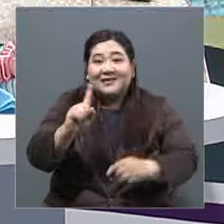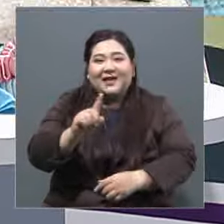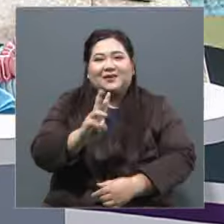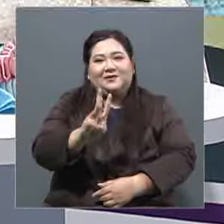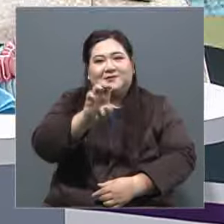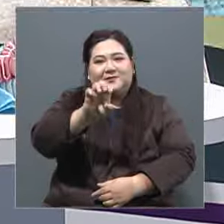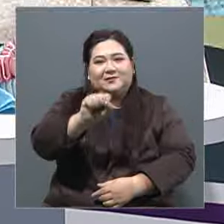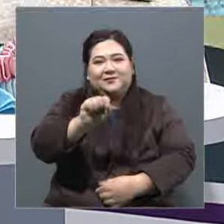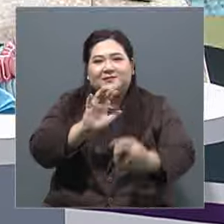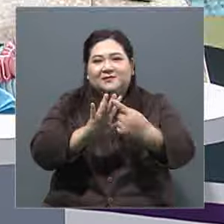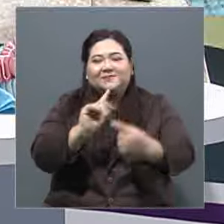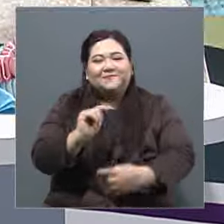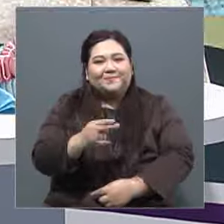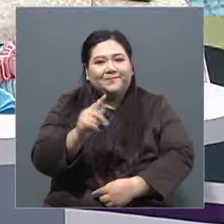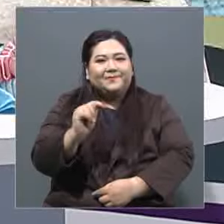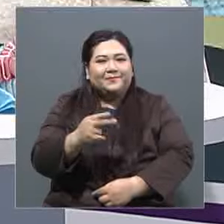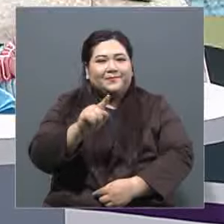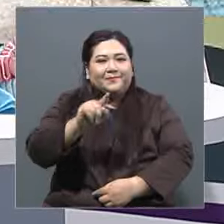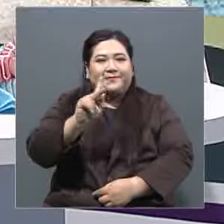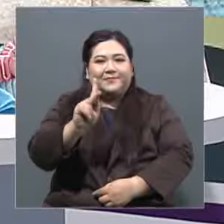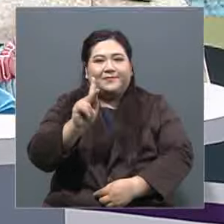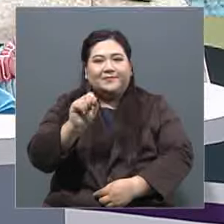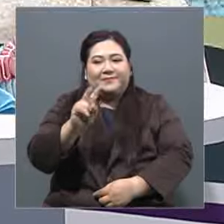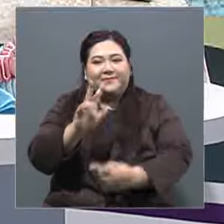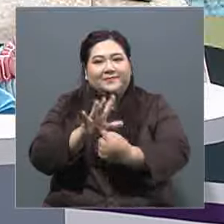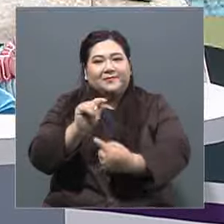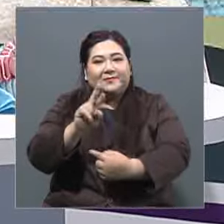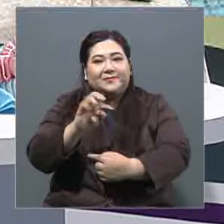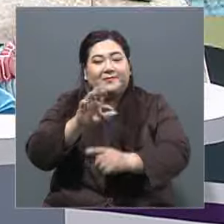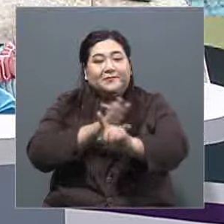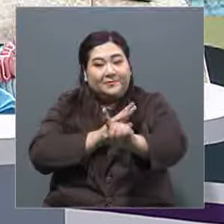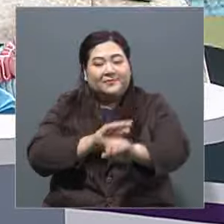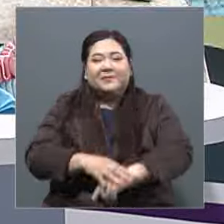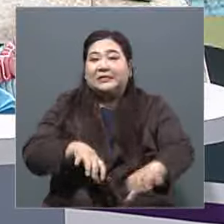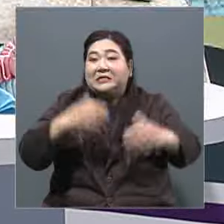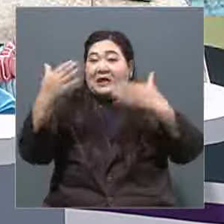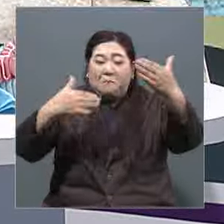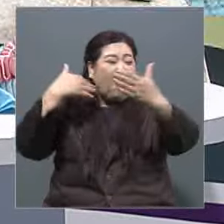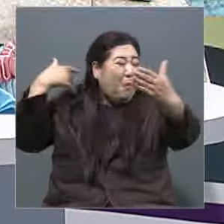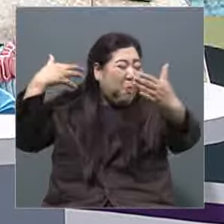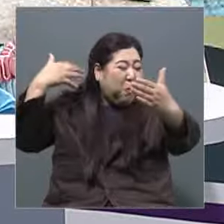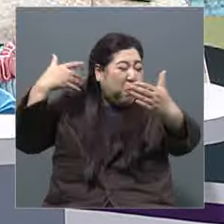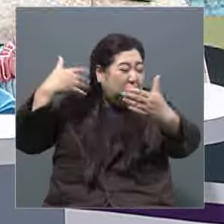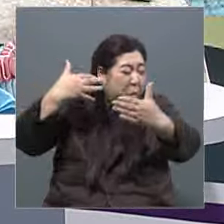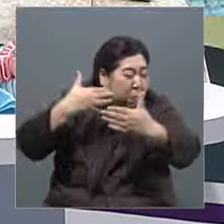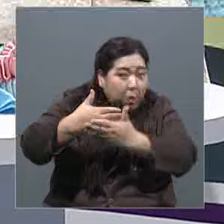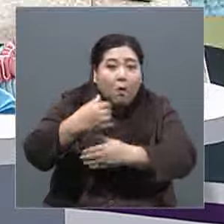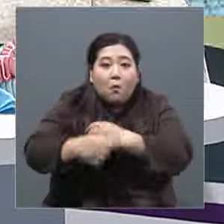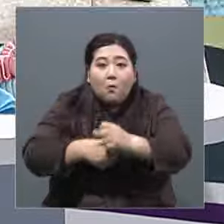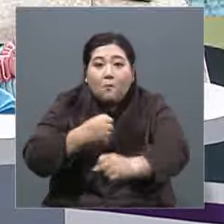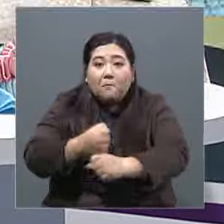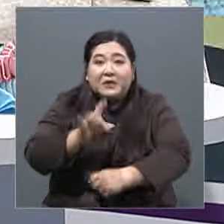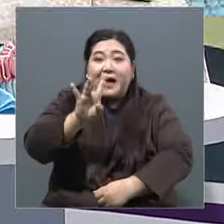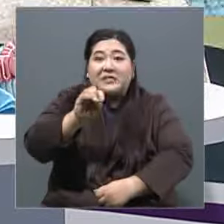อีกหนึ่งงานประเพณีที่ไม่ธรรมดาเพราะว่าจัดมาเป็นปีที่ 80แล้วคือสมัยเด็กๆเราจะได้เห็นเทพี